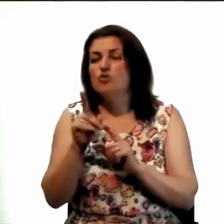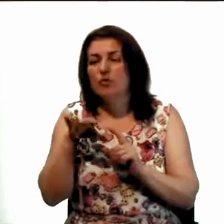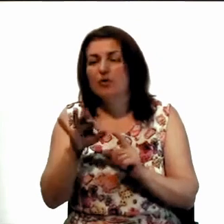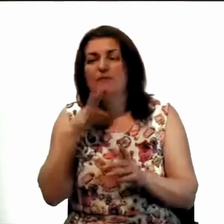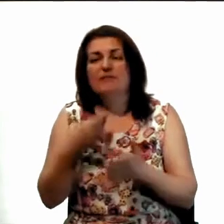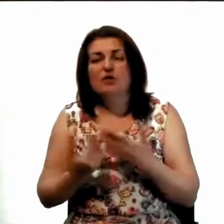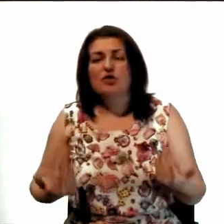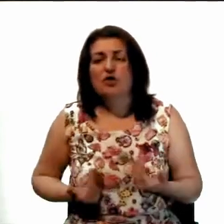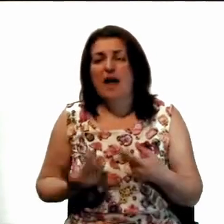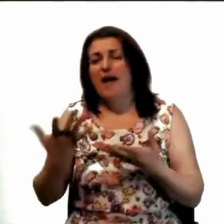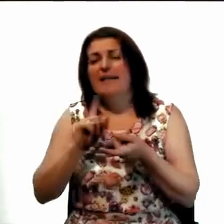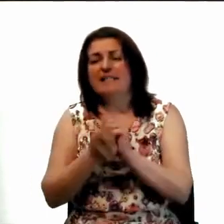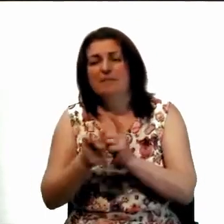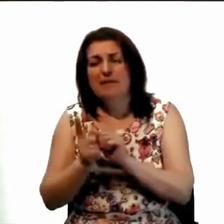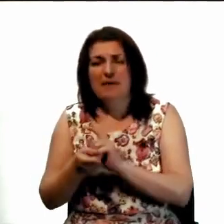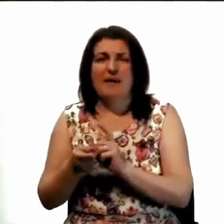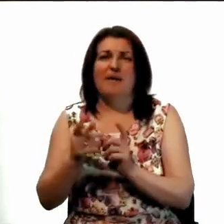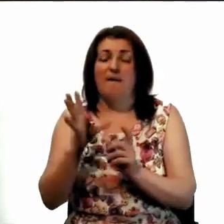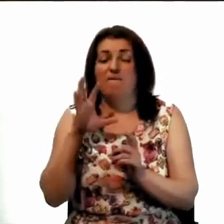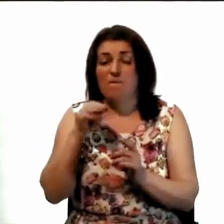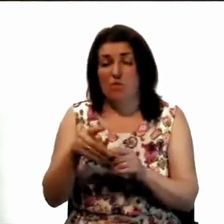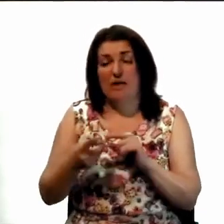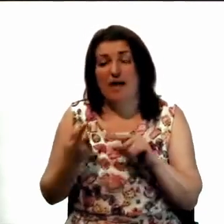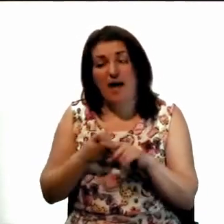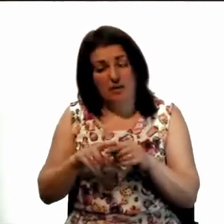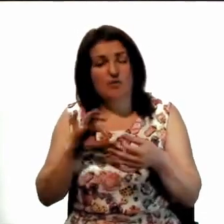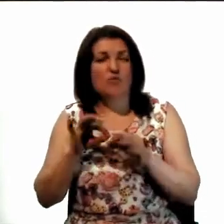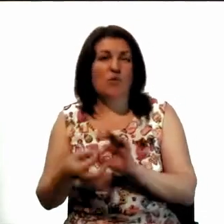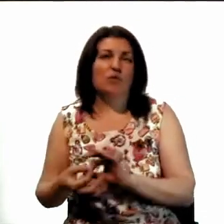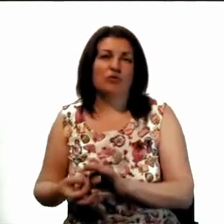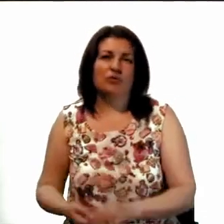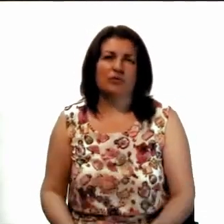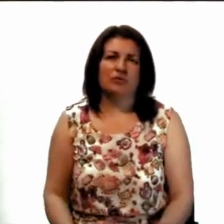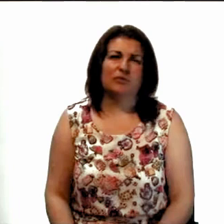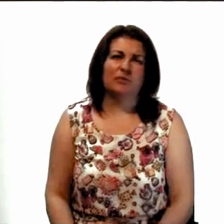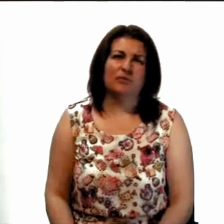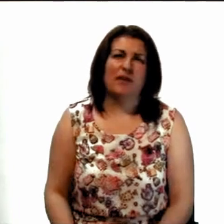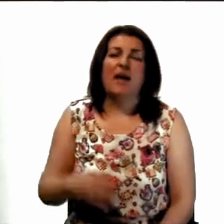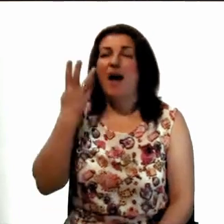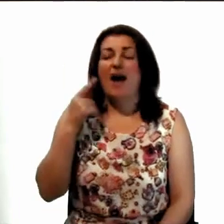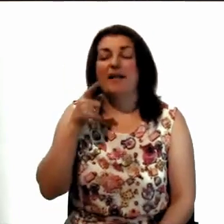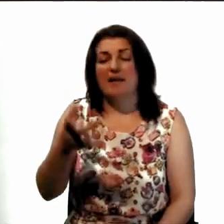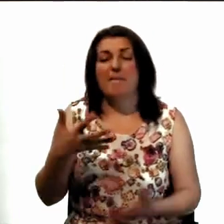жизни. Изменения, вот это сложно. Когда ты